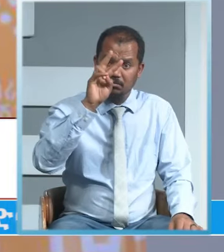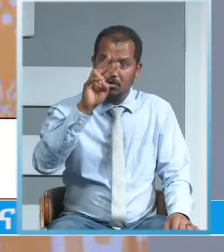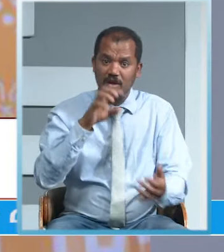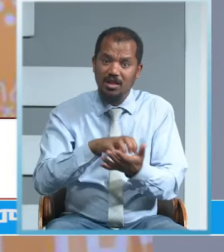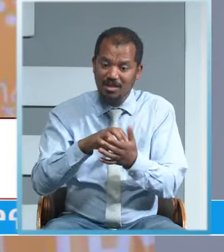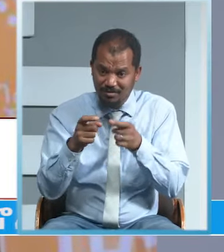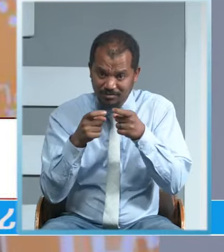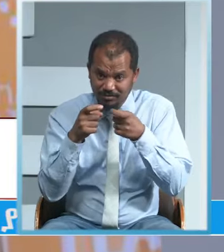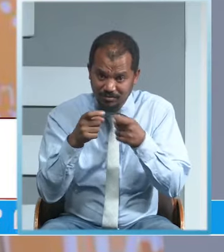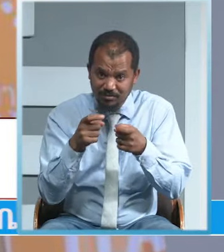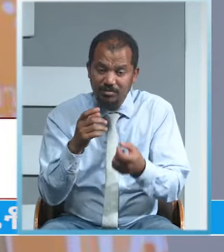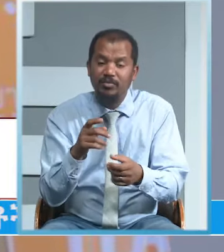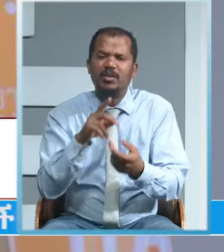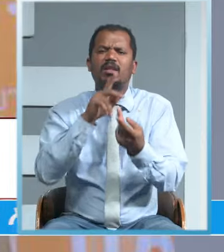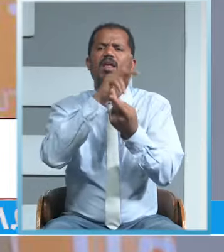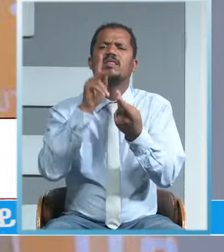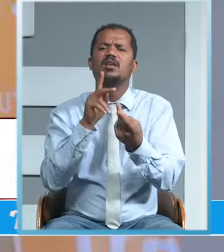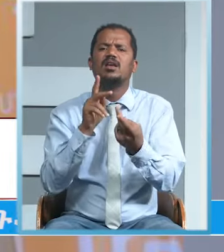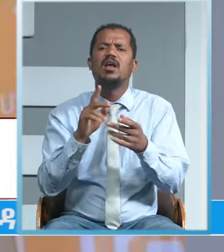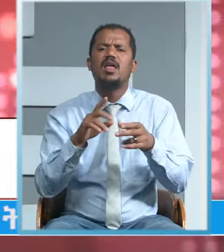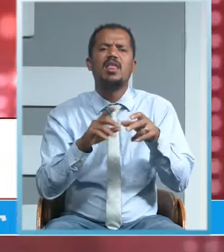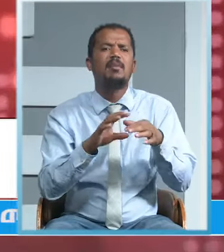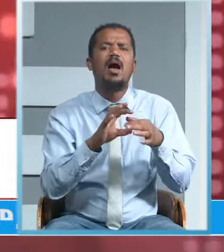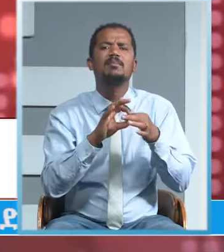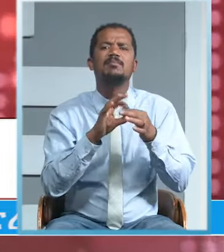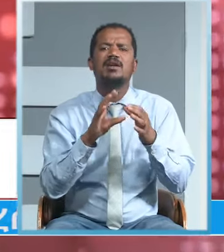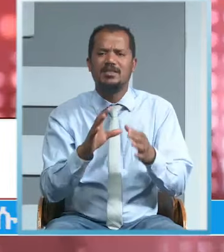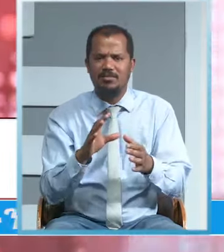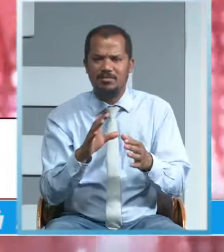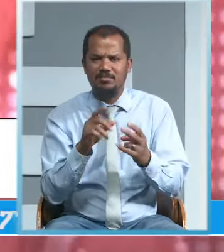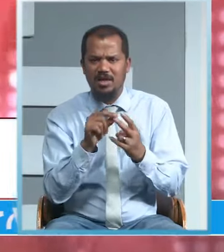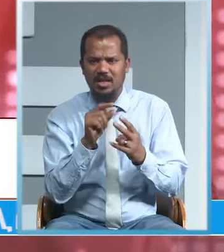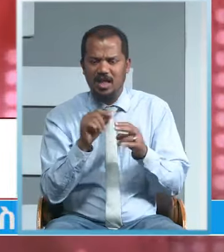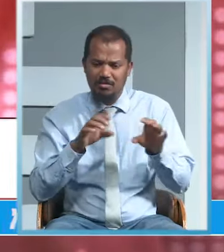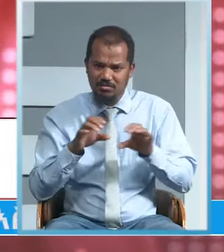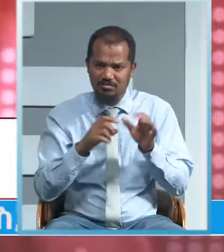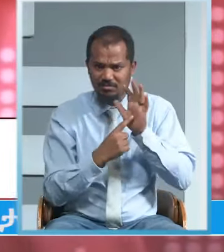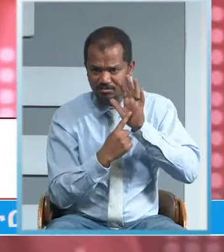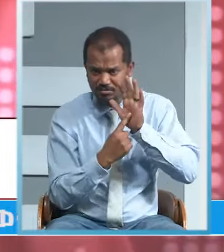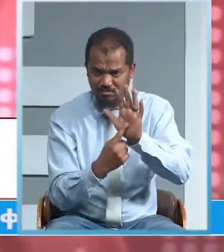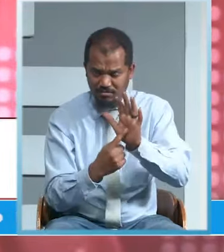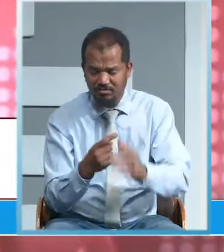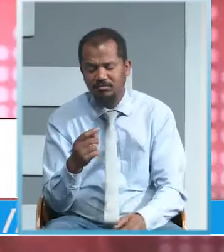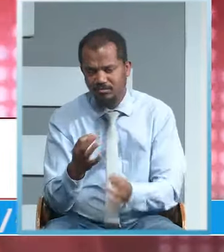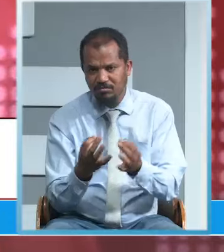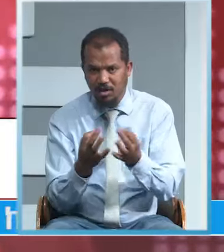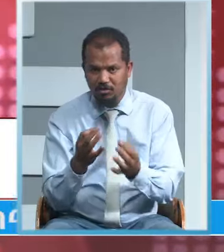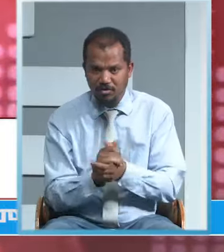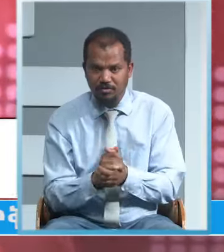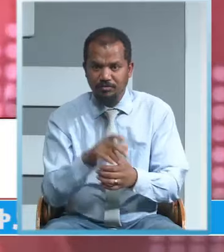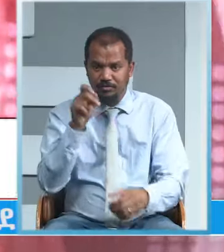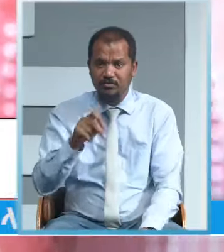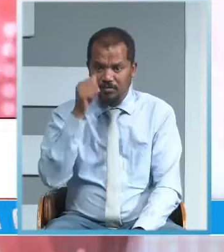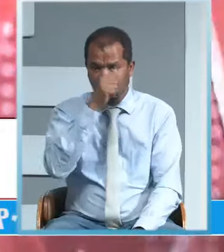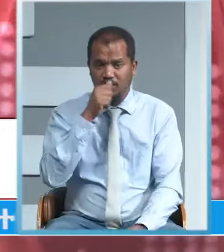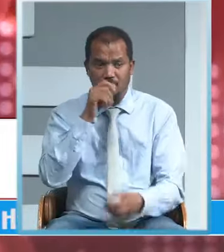ከተማ አስተዳደሮች የተሳካ የማህበረሰብ ተወካዮች መረጣ ማከናወኑን በማሳያነት ገልጸዋል። በደቡብ